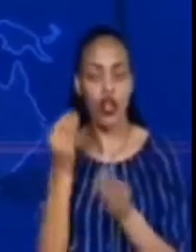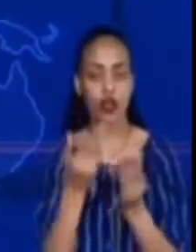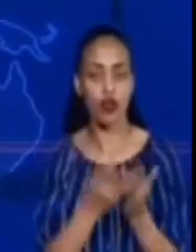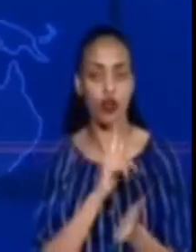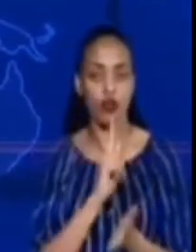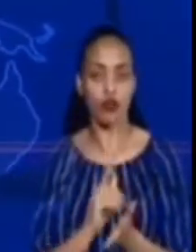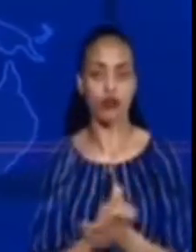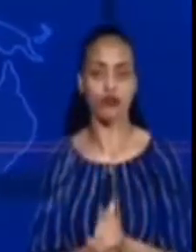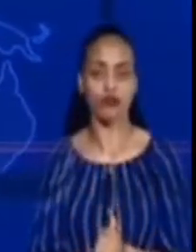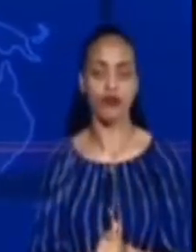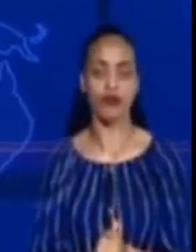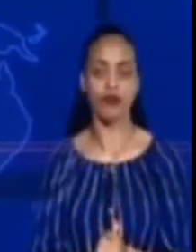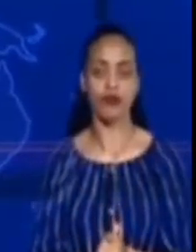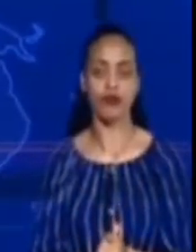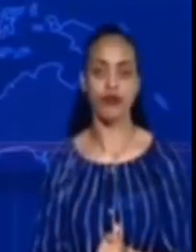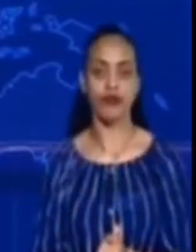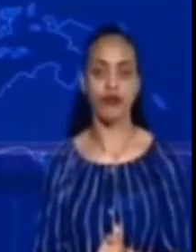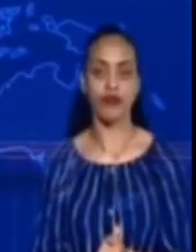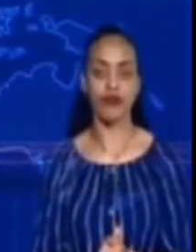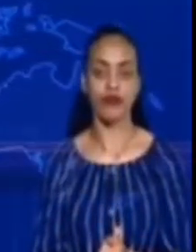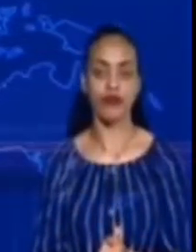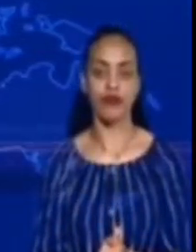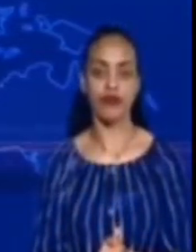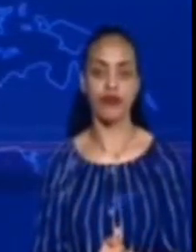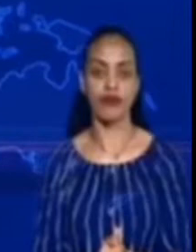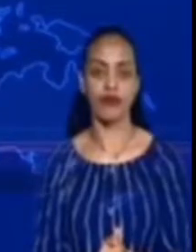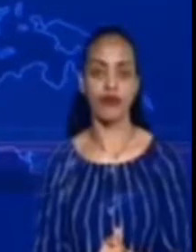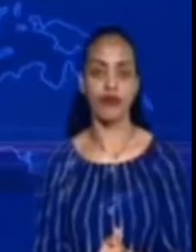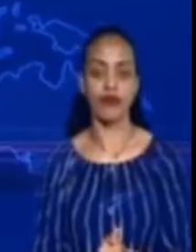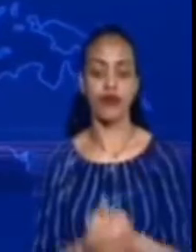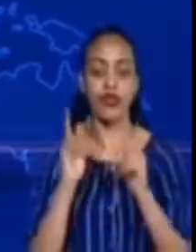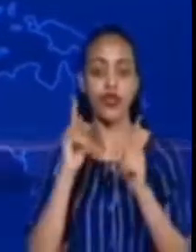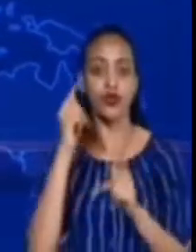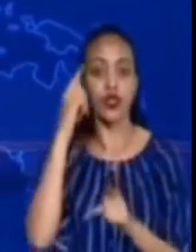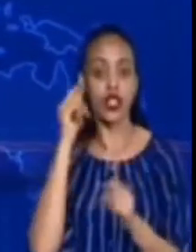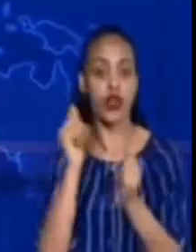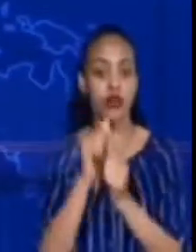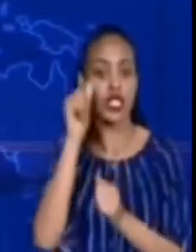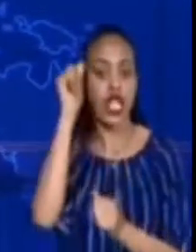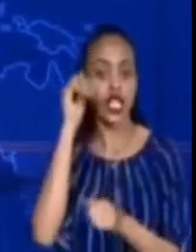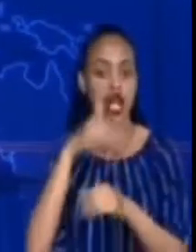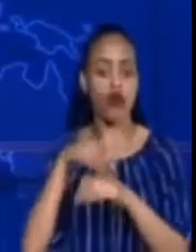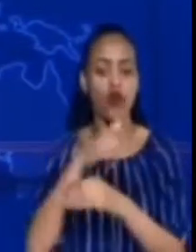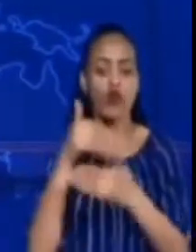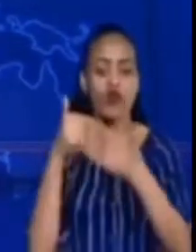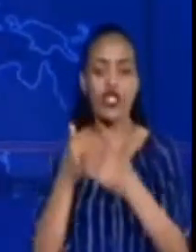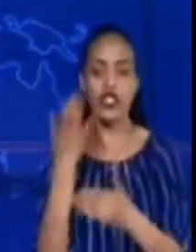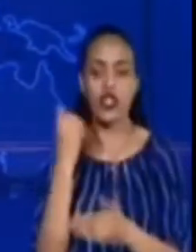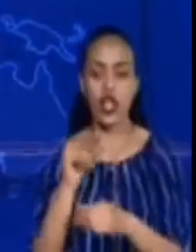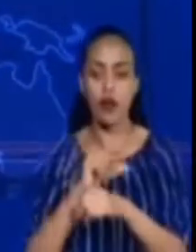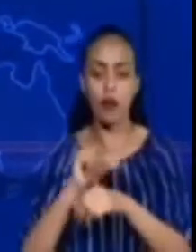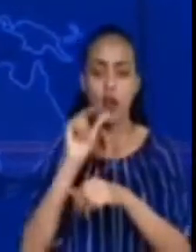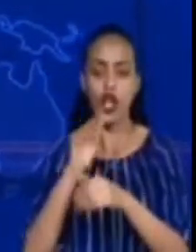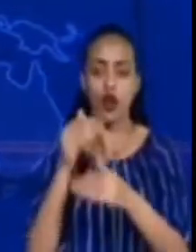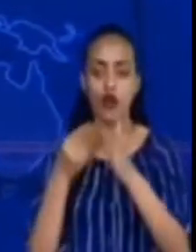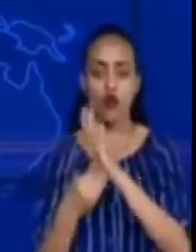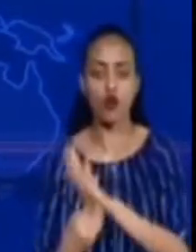ላይ ጦርነት ነው ያወጀው አህመድ ዲን ጀበል እንዲሞትብን ነው የሚፈልገው አውራችን